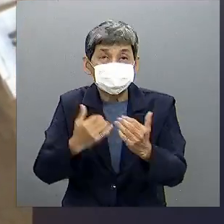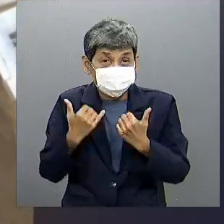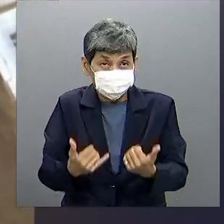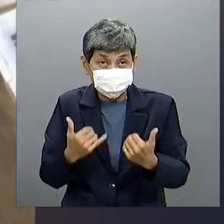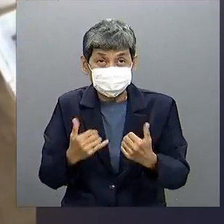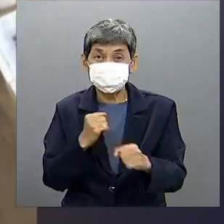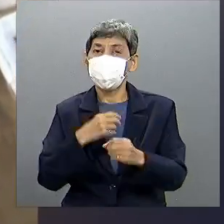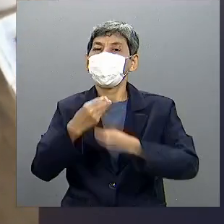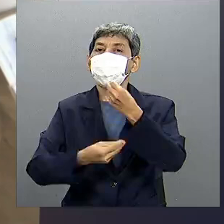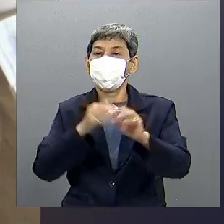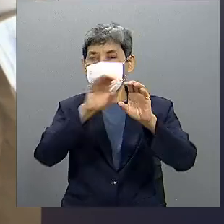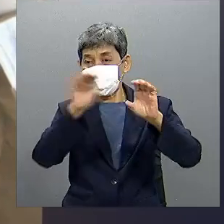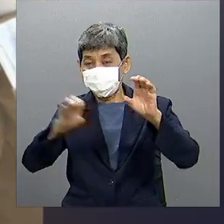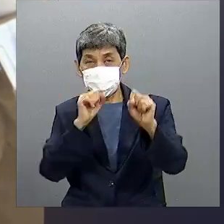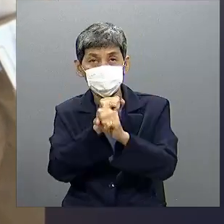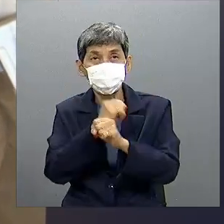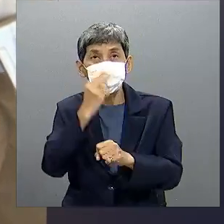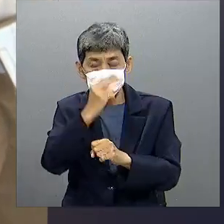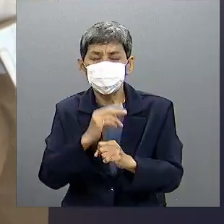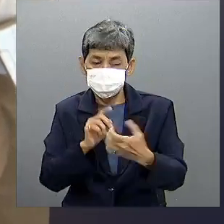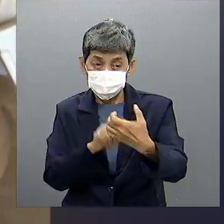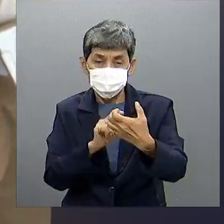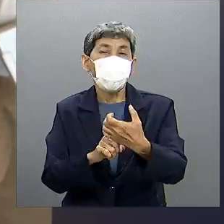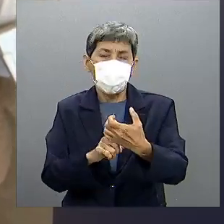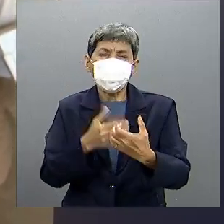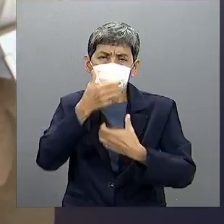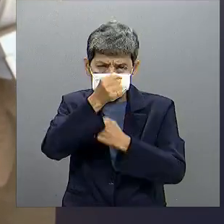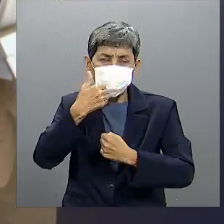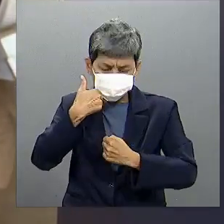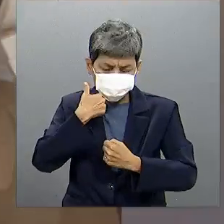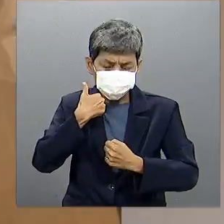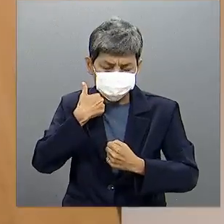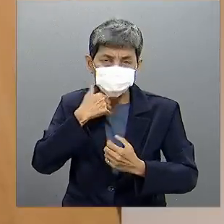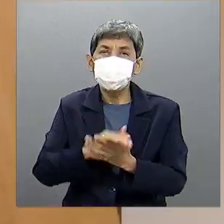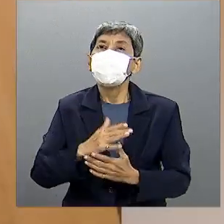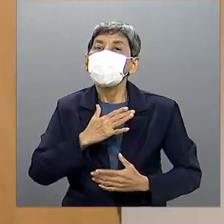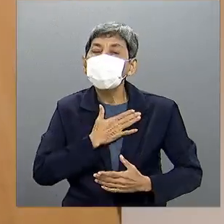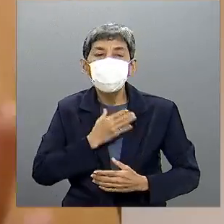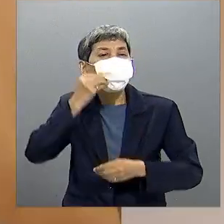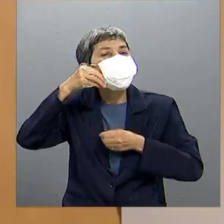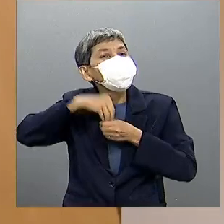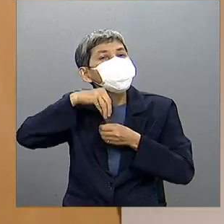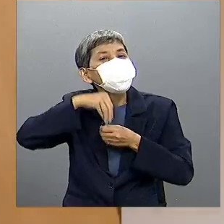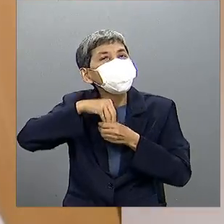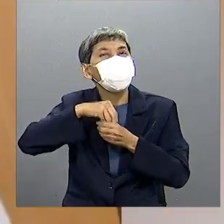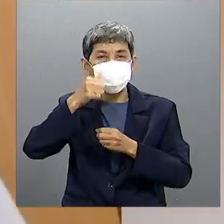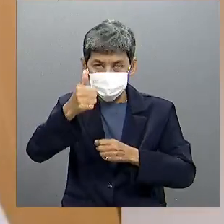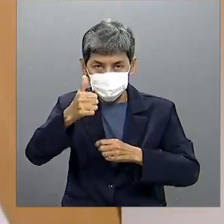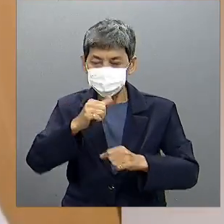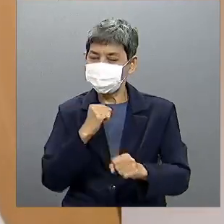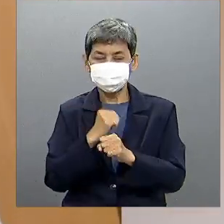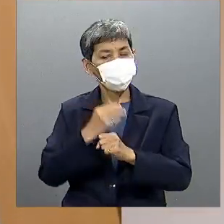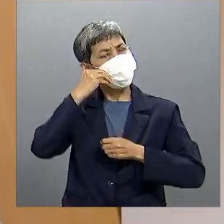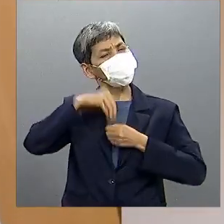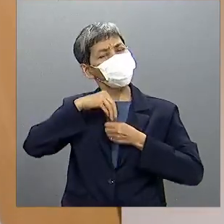ไลน์มันเรียกว่าเป็นแบบสิ่งที่ดังมากๆเลยแล้วก็เราสามารถอยู่บ้านได้แล้วเราก็สามารถทำงานได้เรา